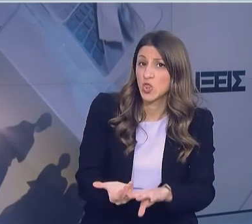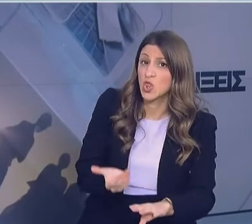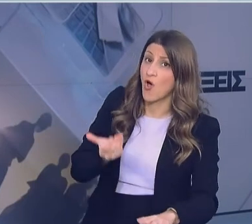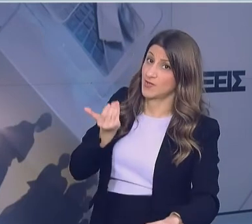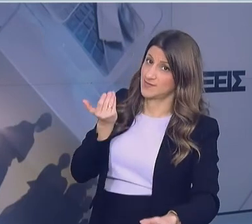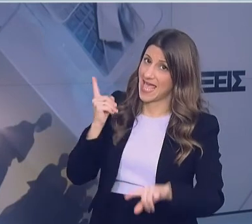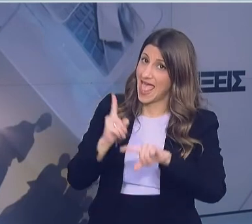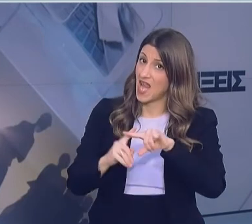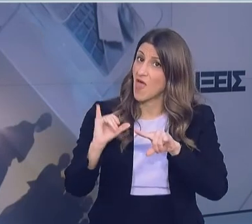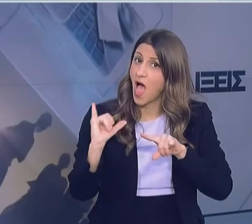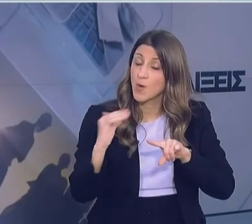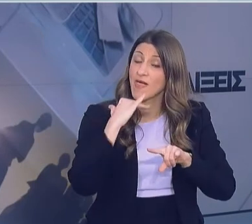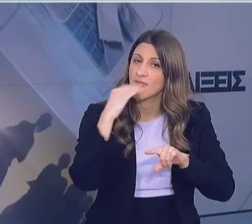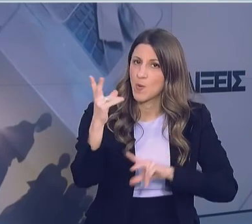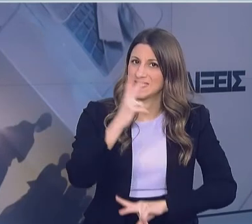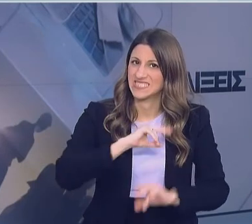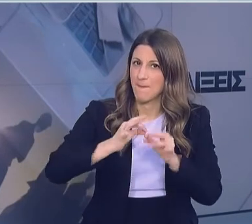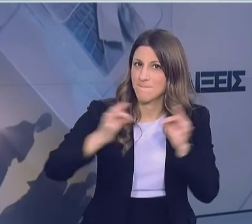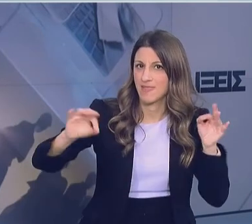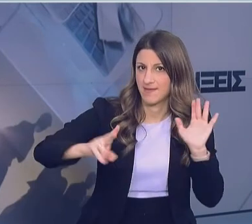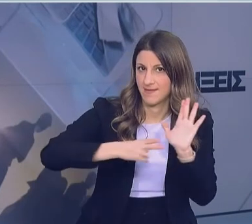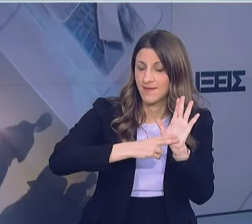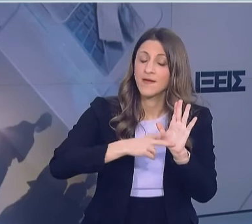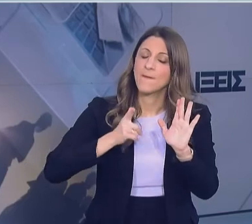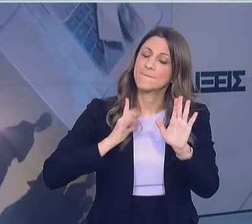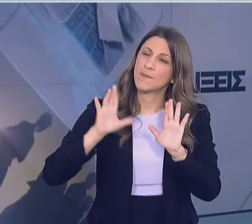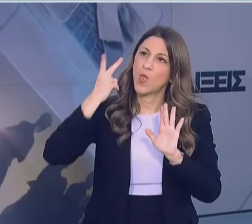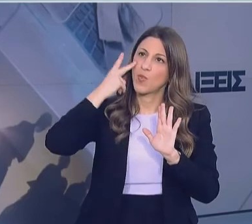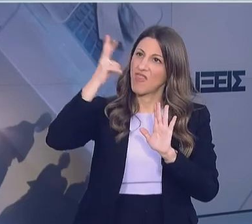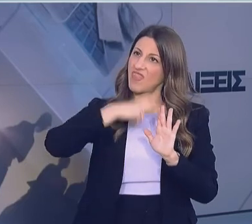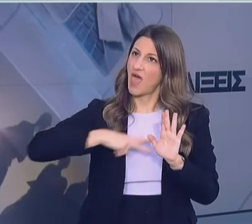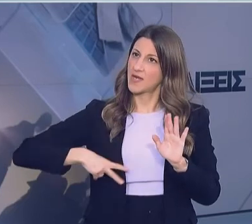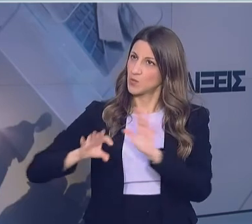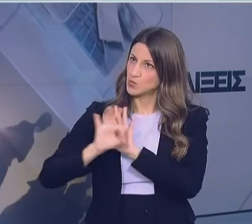για μας, και φυσικά θα περιμένουμε να δούμε και πώς θα περπατήσουν τα πράγματα στη Δανία.